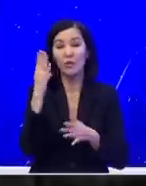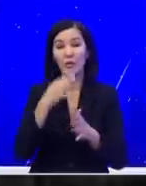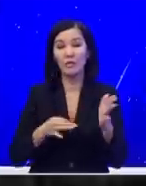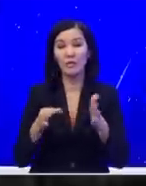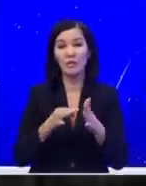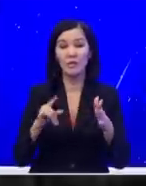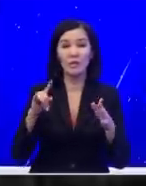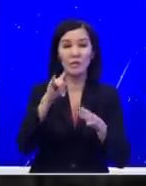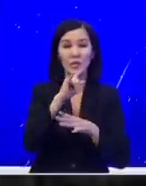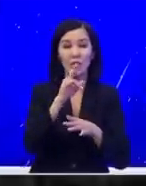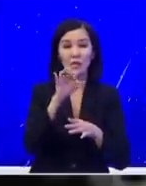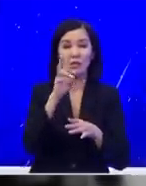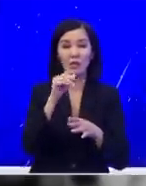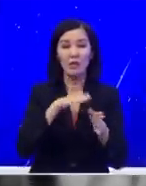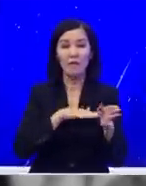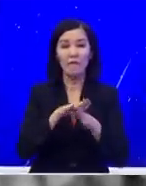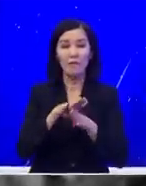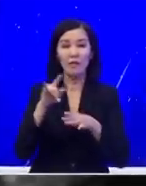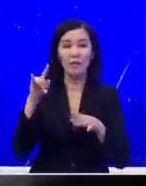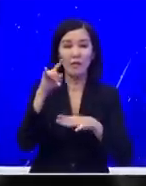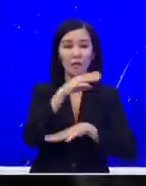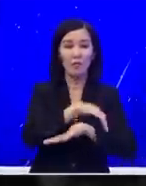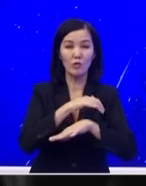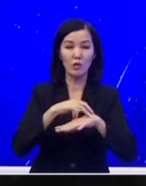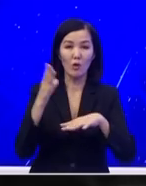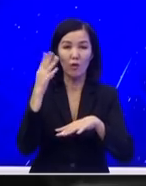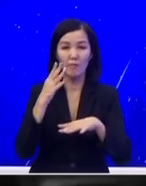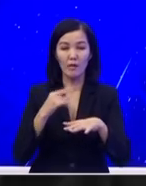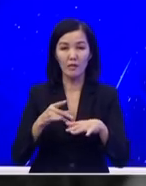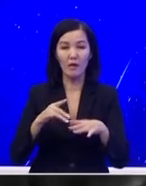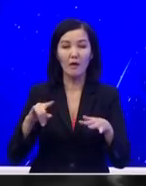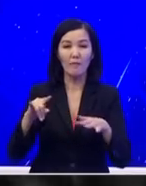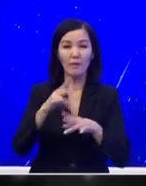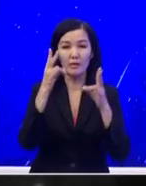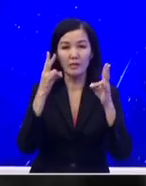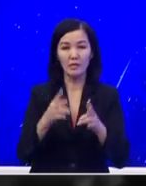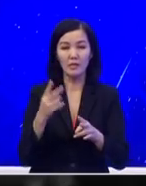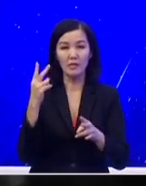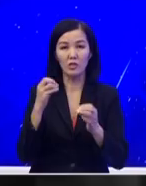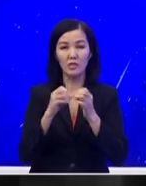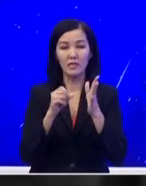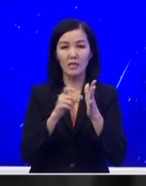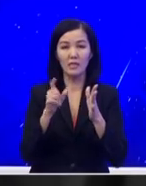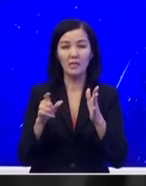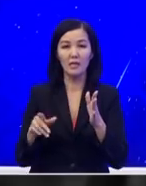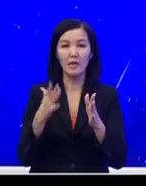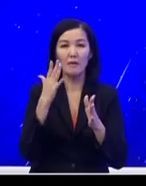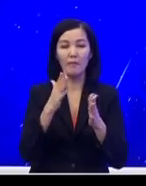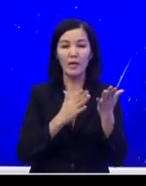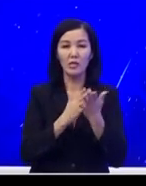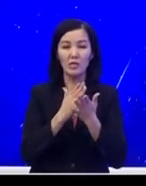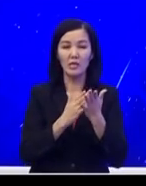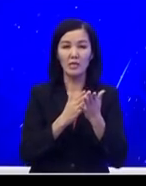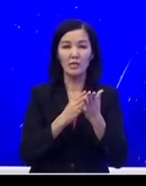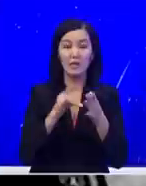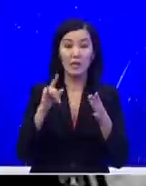самолета «Челленджер-200». Он выполнял рейс Кокшетау-Алматы. Во время авиакатастрофы погибли 16 пассажиров и 5 членов экипажа.